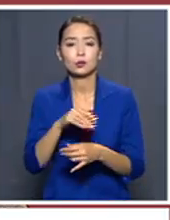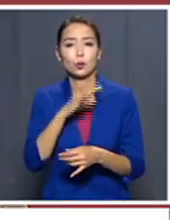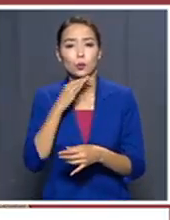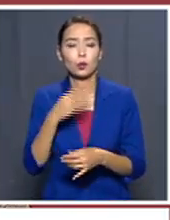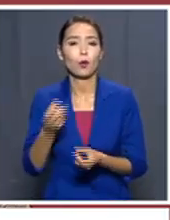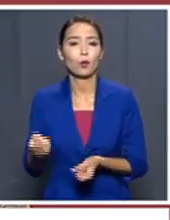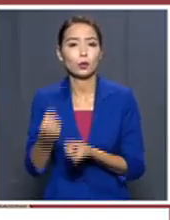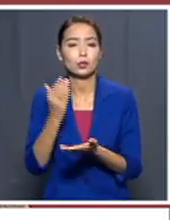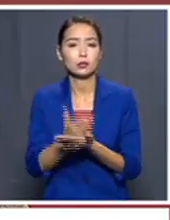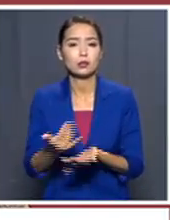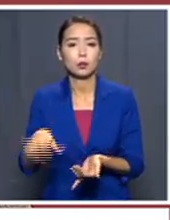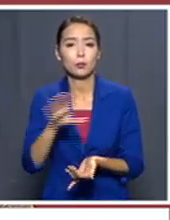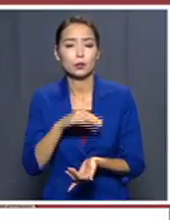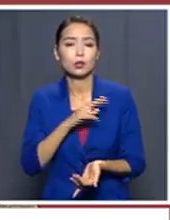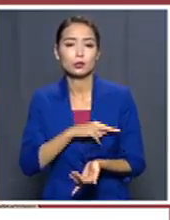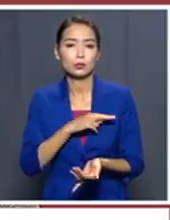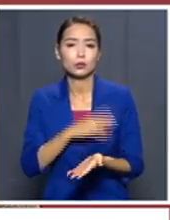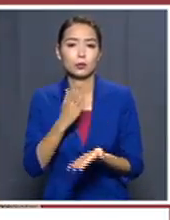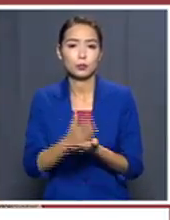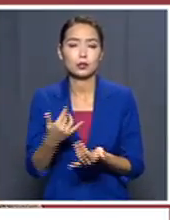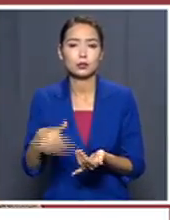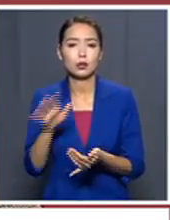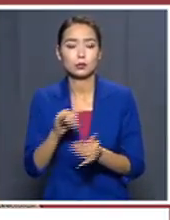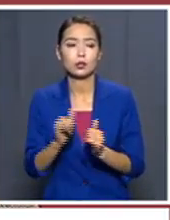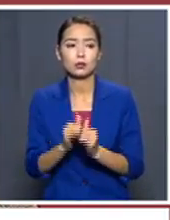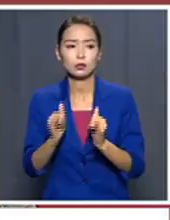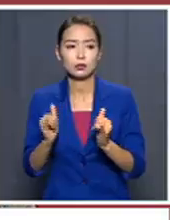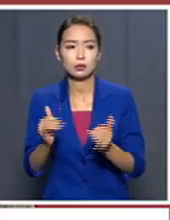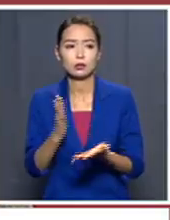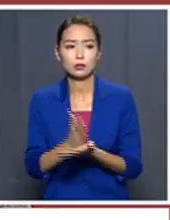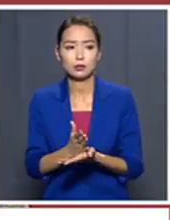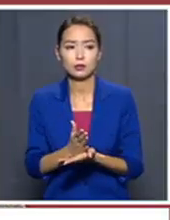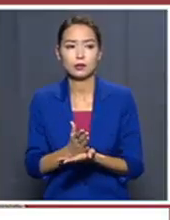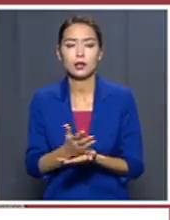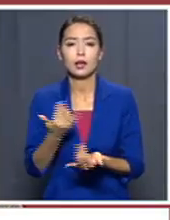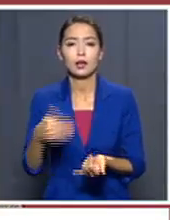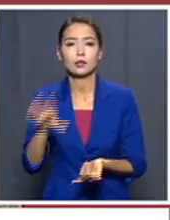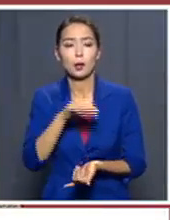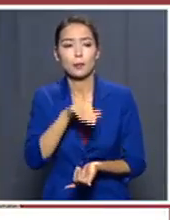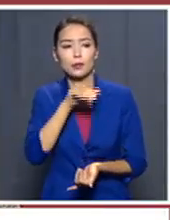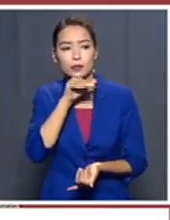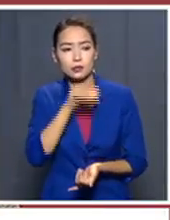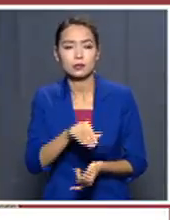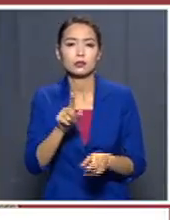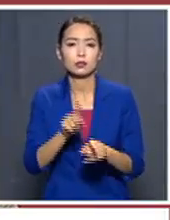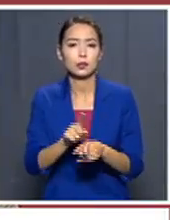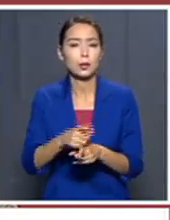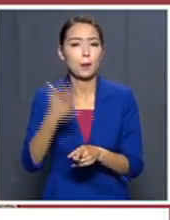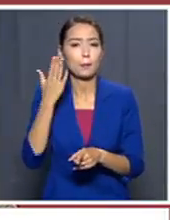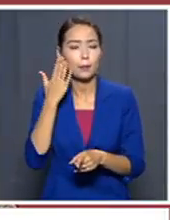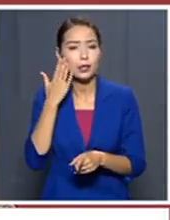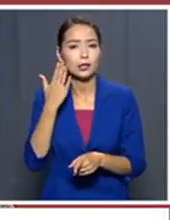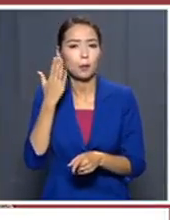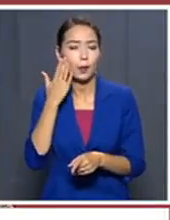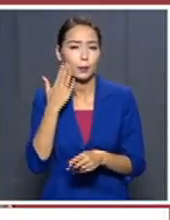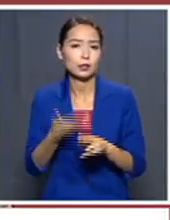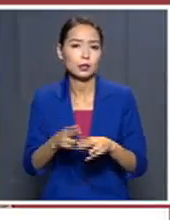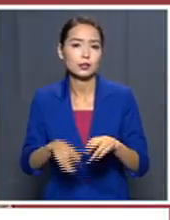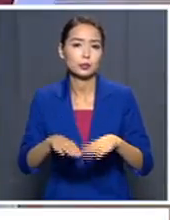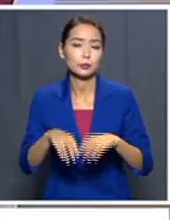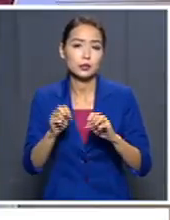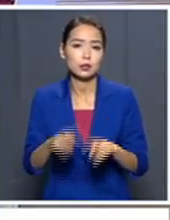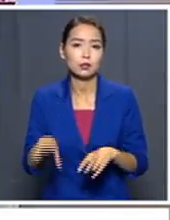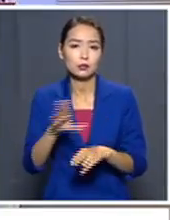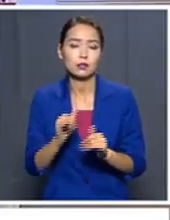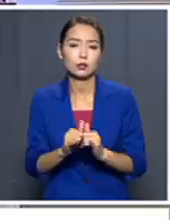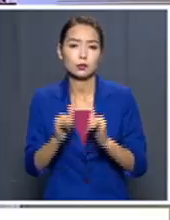жұмыс істерін атқарып атыр, дегенмен ақша жеткіліксіз. Мәселен, профессионалды тұрғыда мамандырылған фондтардан ақша келіп жатқан